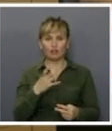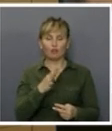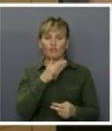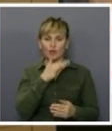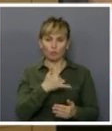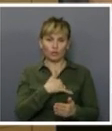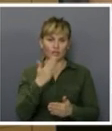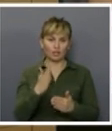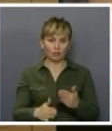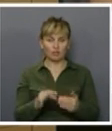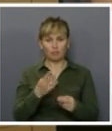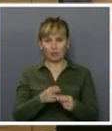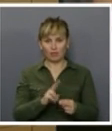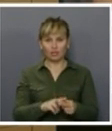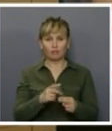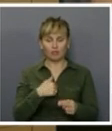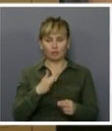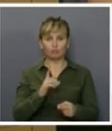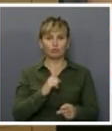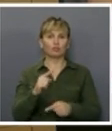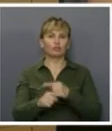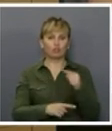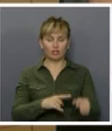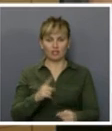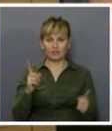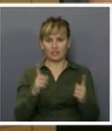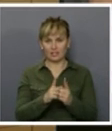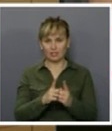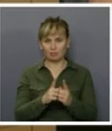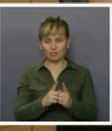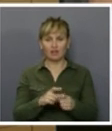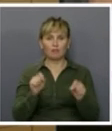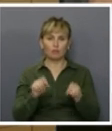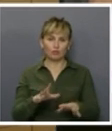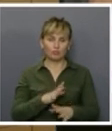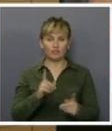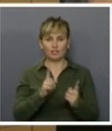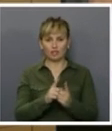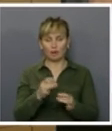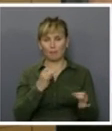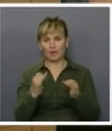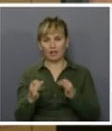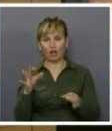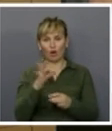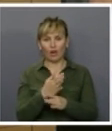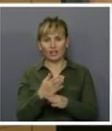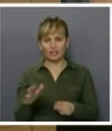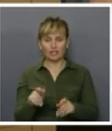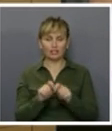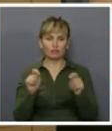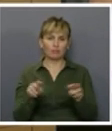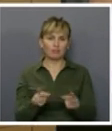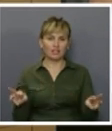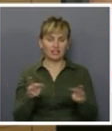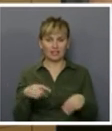нас ограничено, и поэтому я буду ждать вас еще раз в нашей студии. Возможно, мы с вами уже поговорим об отдельно созданном